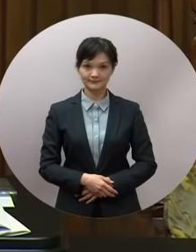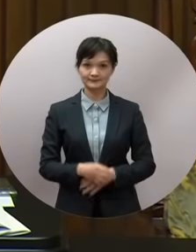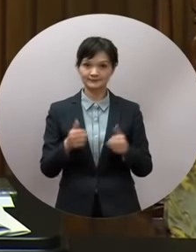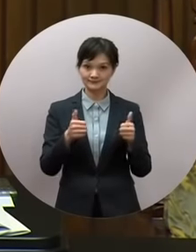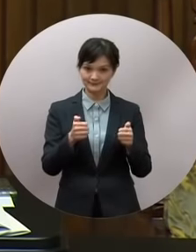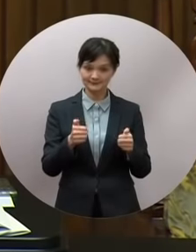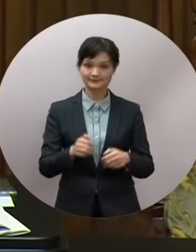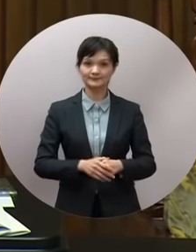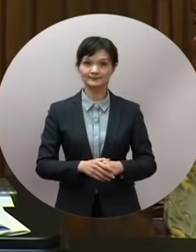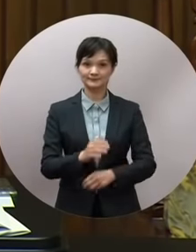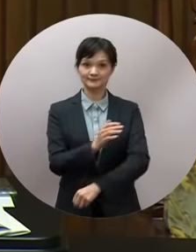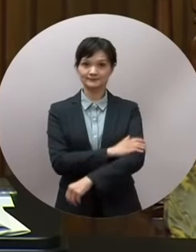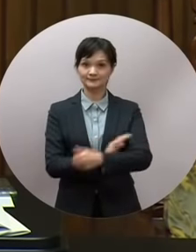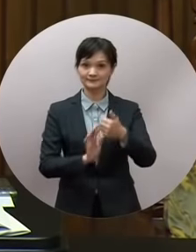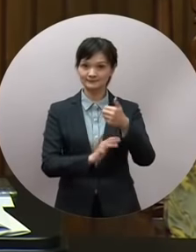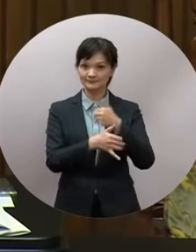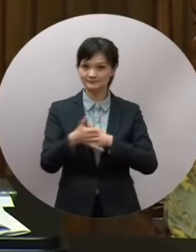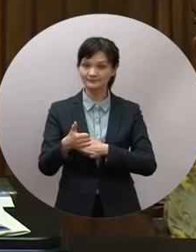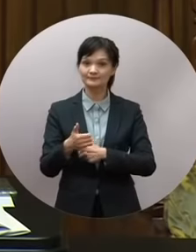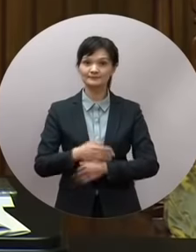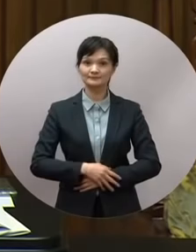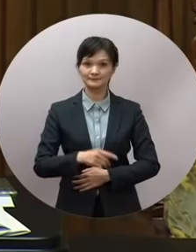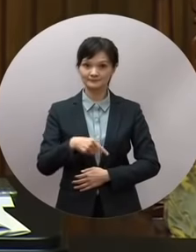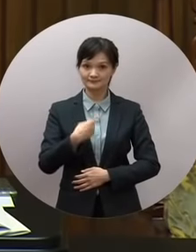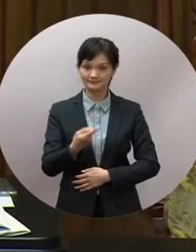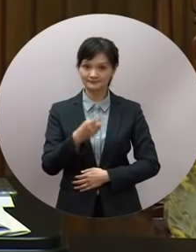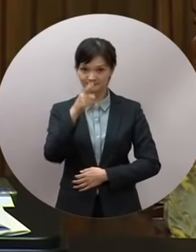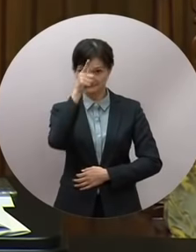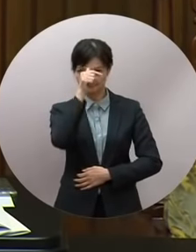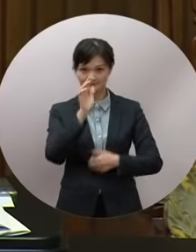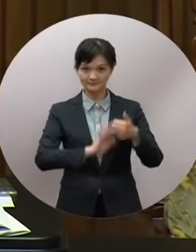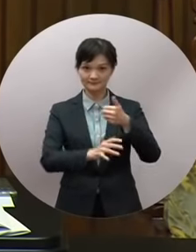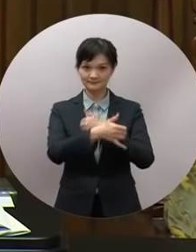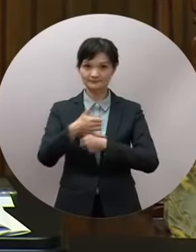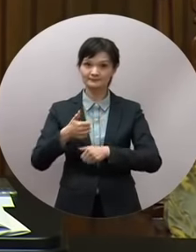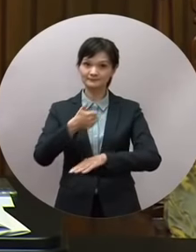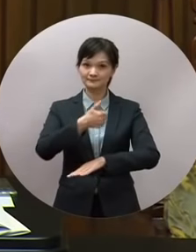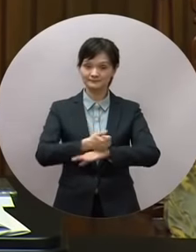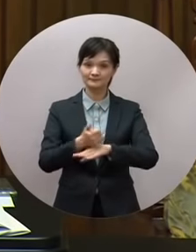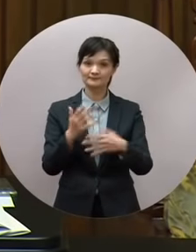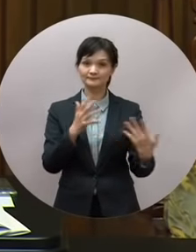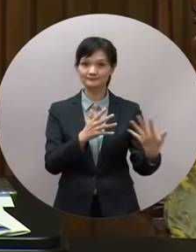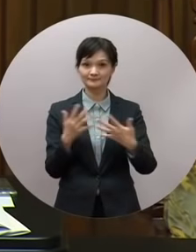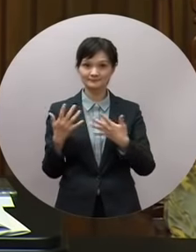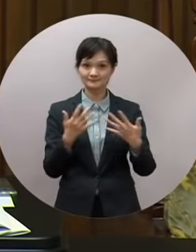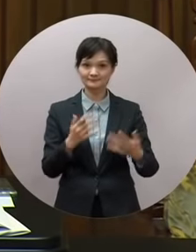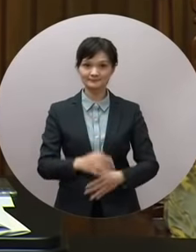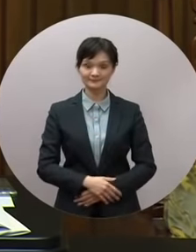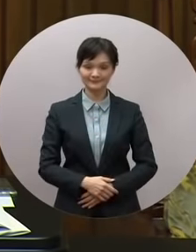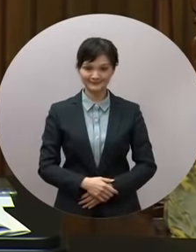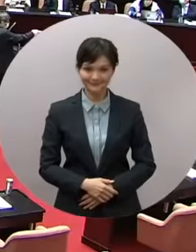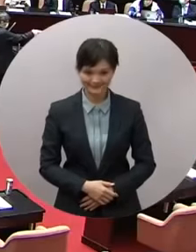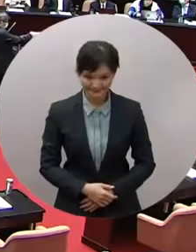好，谢谢陈委员，继续请王委员婉玉质询。